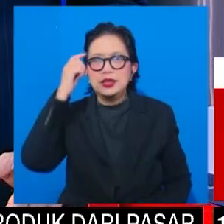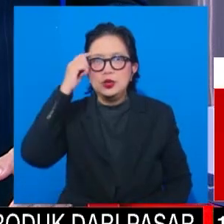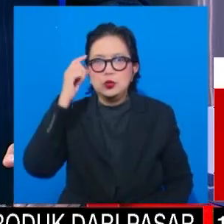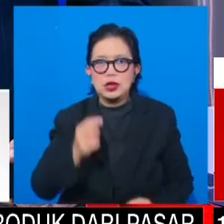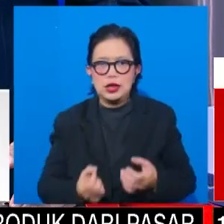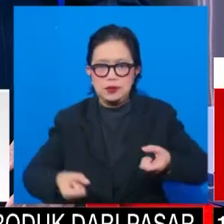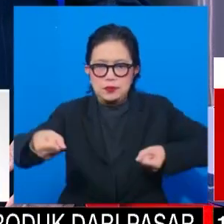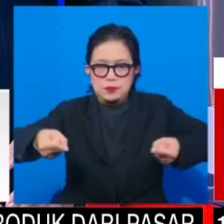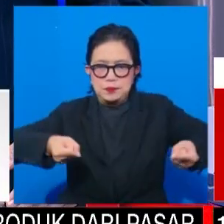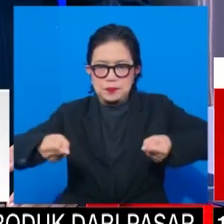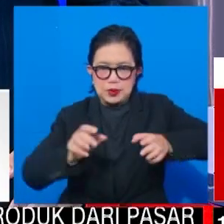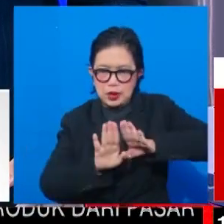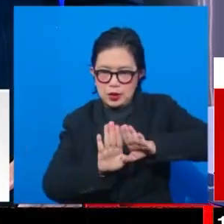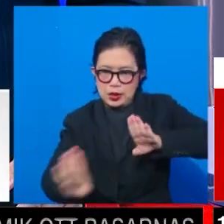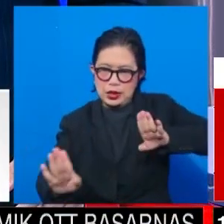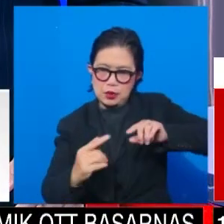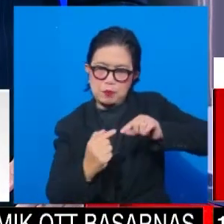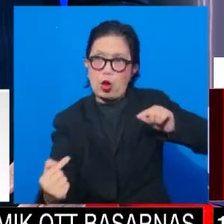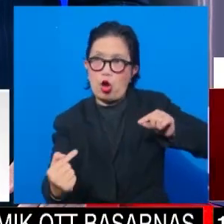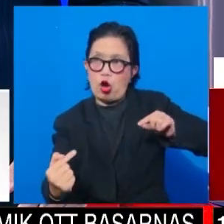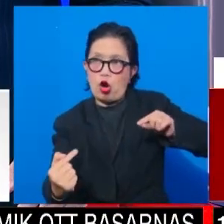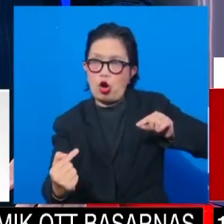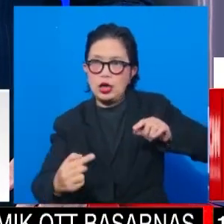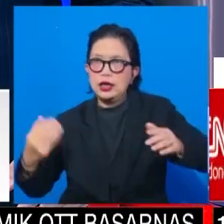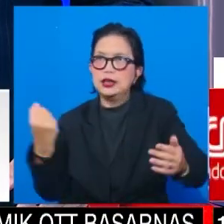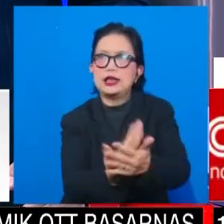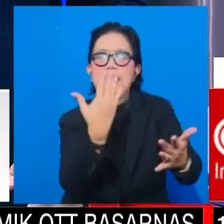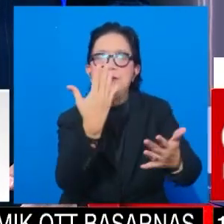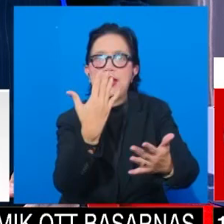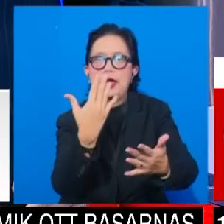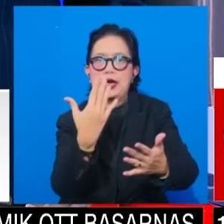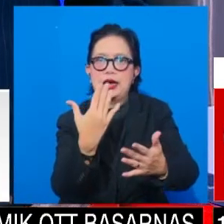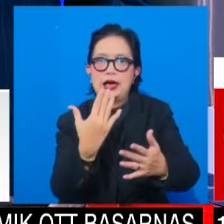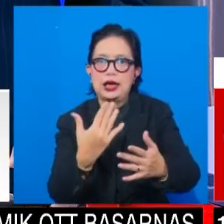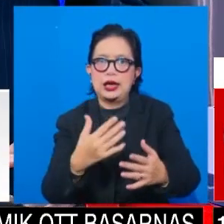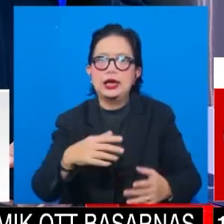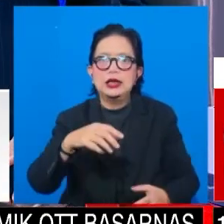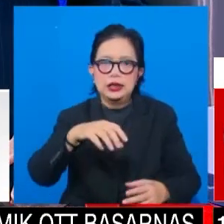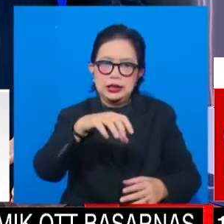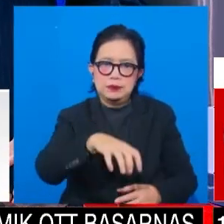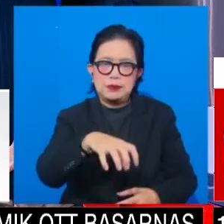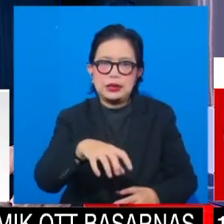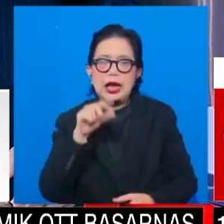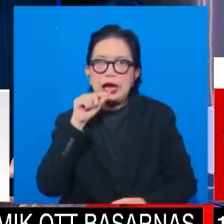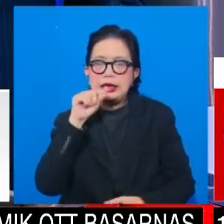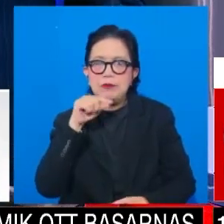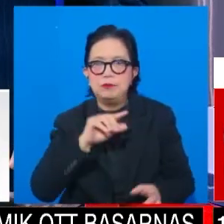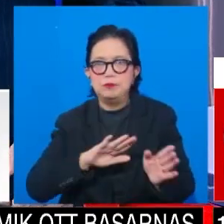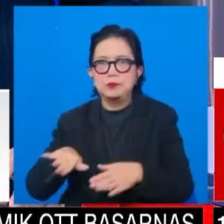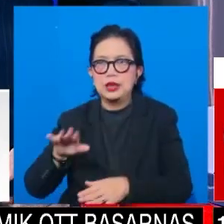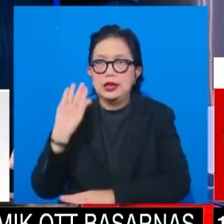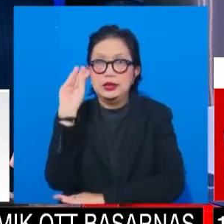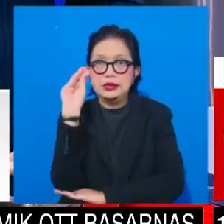Kemblong, truk pengangkut pakan ayam menabrak 6 kendaraan di jalur Pantura Sarowarini Situbondo hingga ringsek. Sementara di Jakarta,